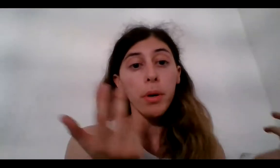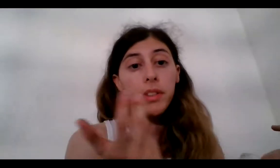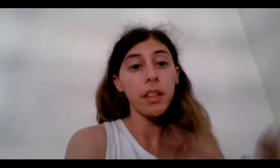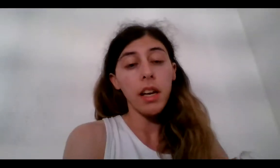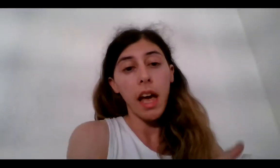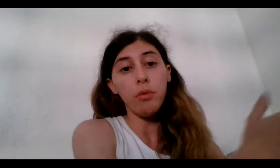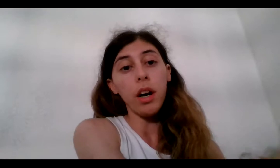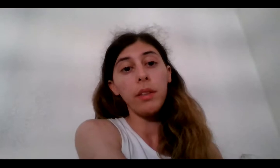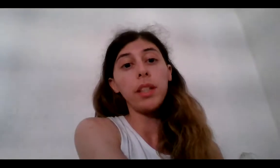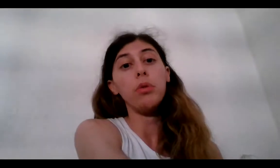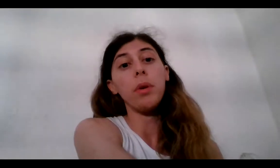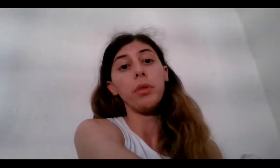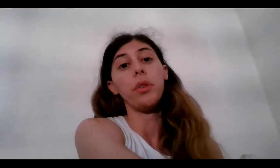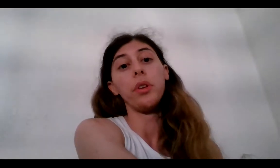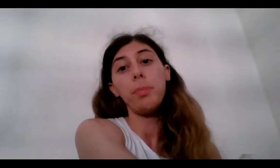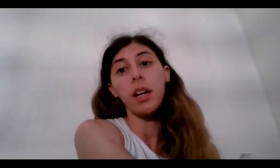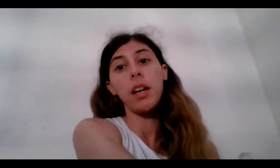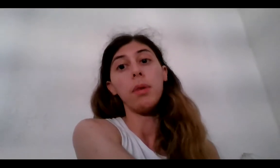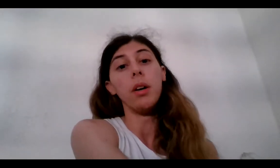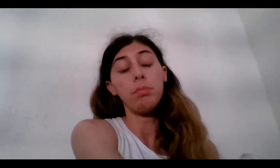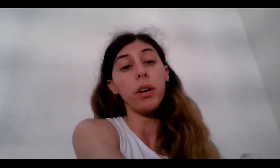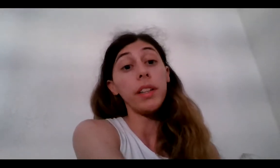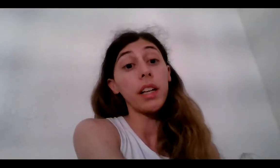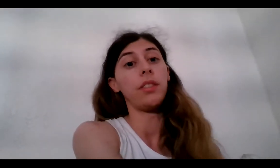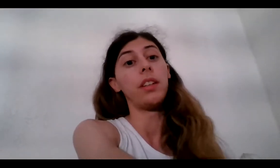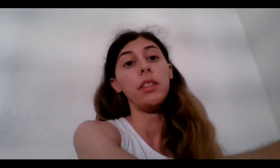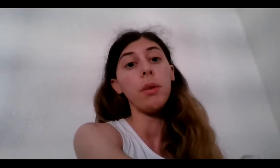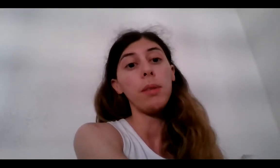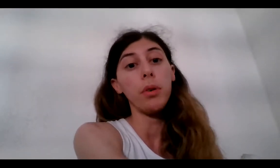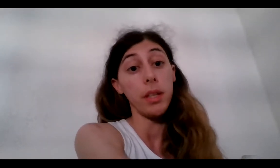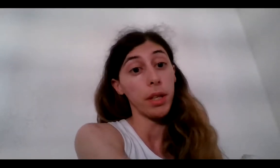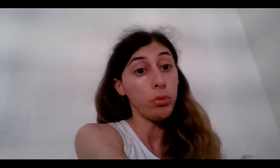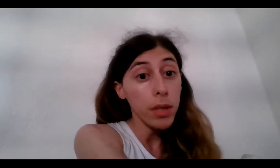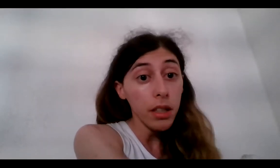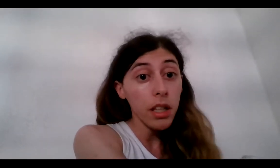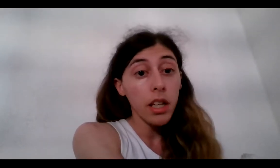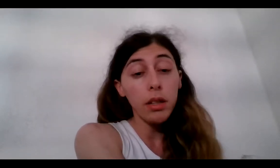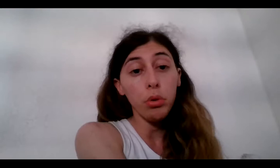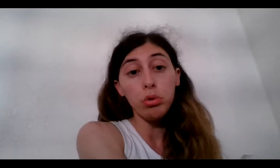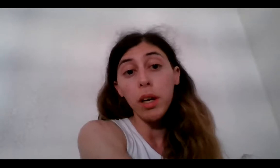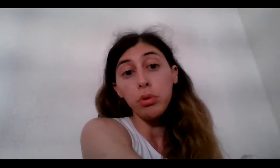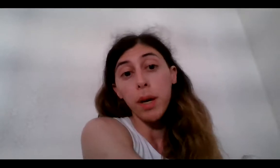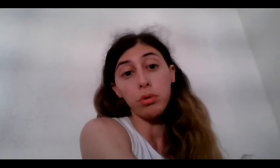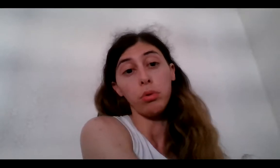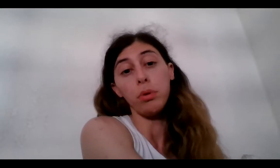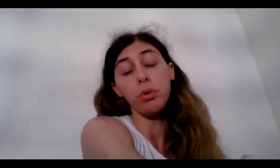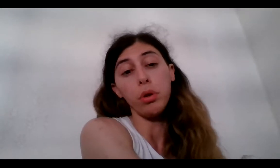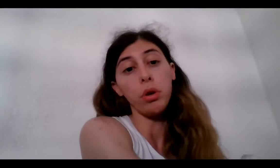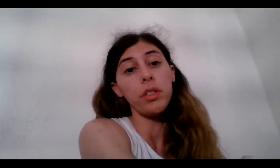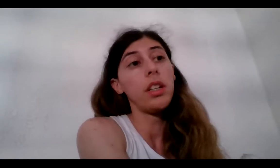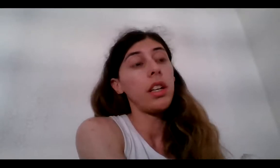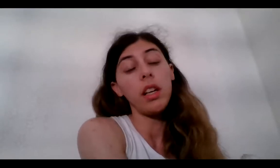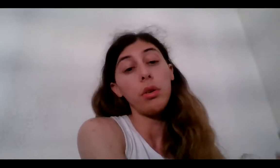quoi penser. Elle voit arriver des demandes d'entente préalable pour un acte qui normalement n'y est pas soumis, et donc soit elle se base sur le